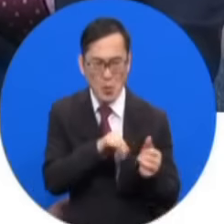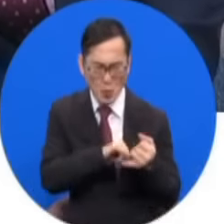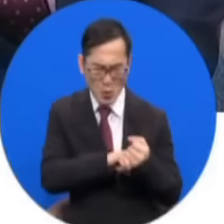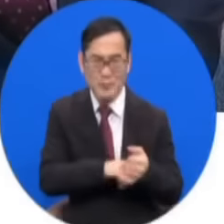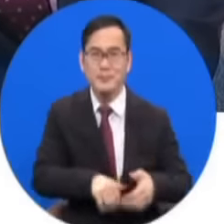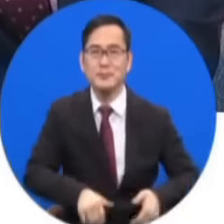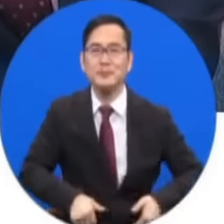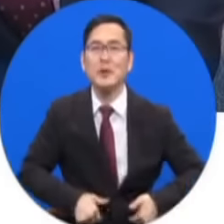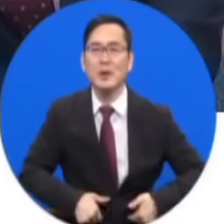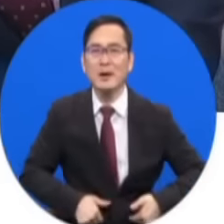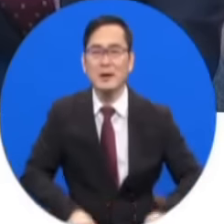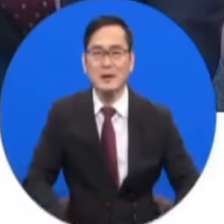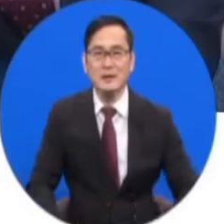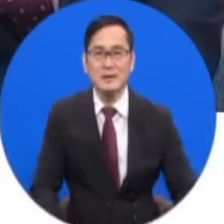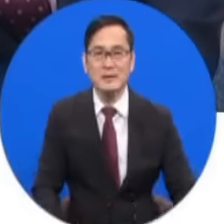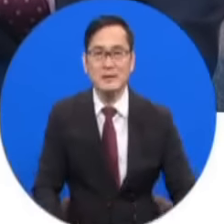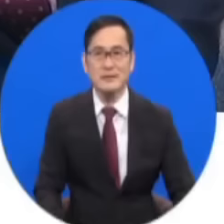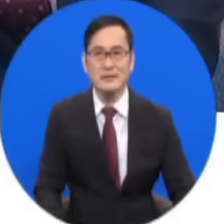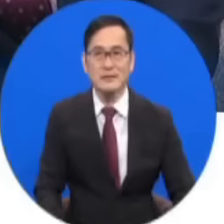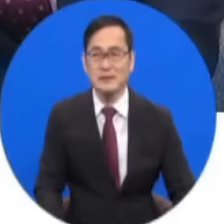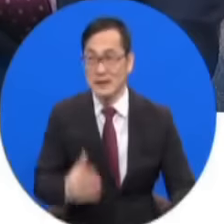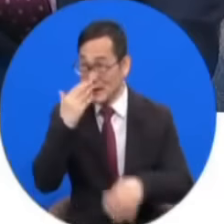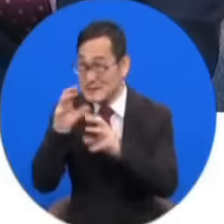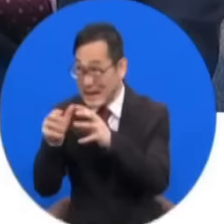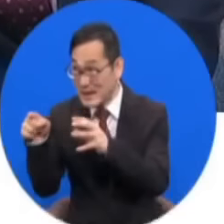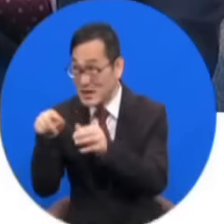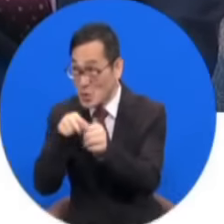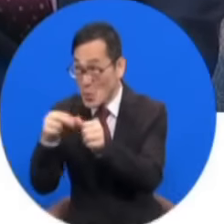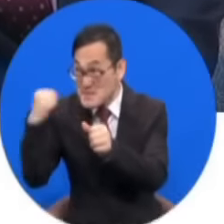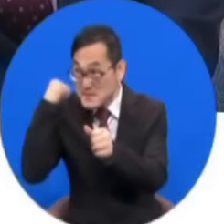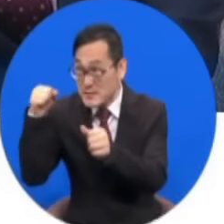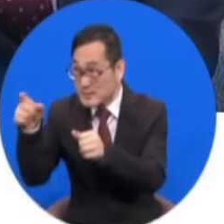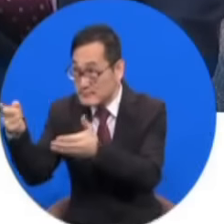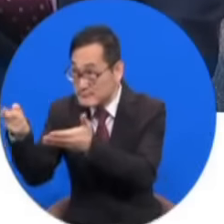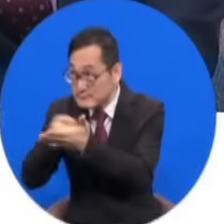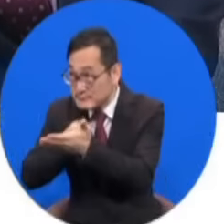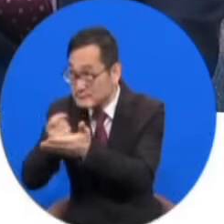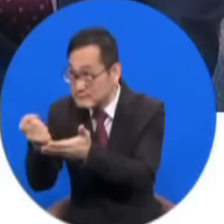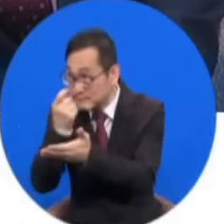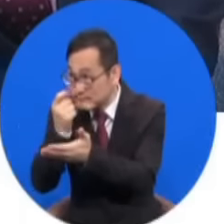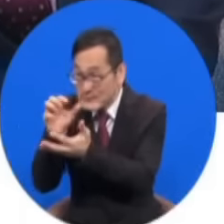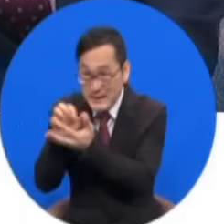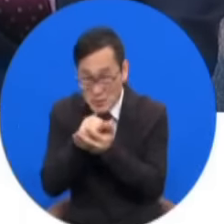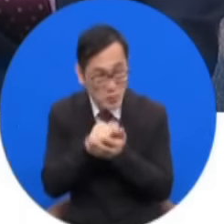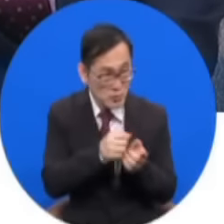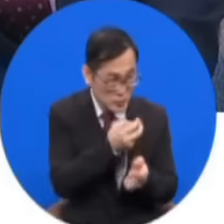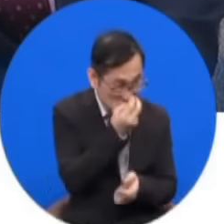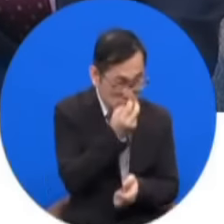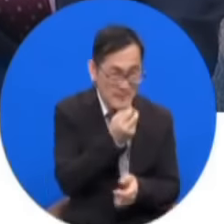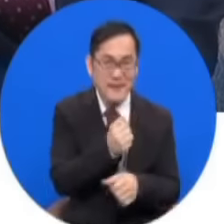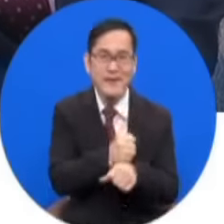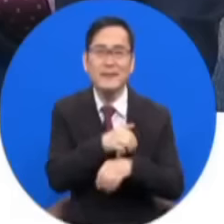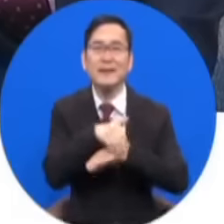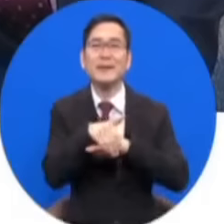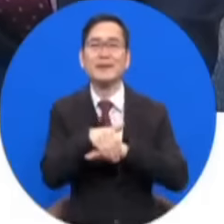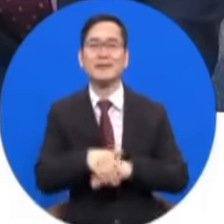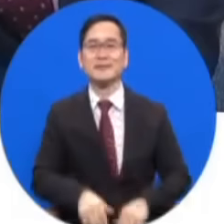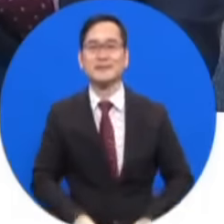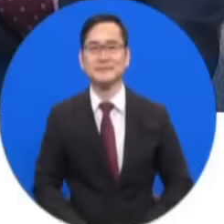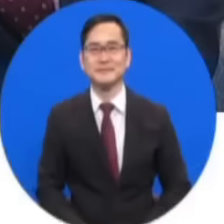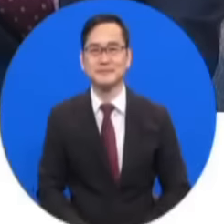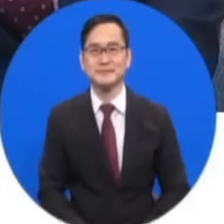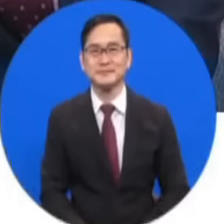나라보다도 그래서 항상 우리가 이스라엘을 벤치마킹 하려고 하는데 이스라엘의 모사들 럼 정보 기관이 제 역할을 하고